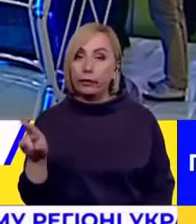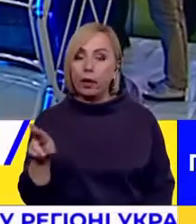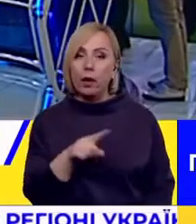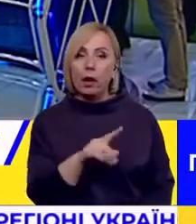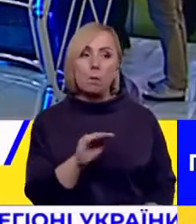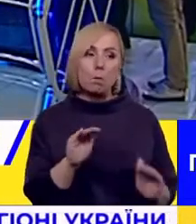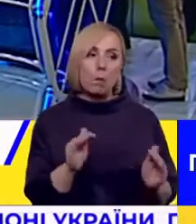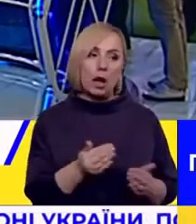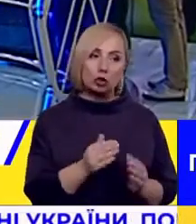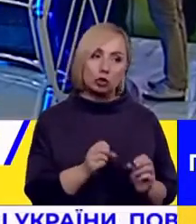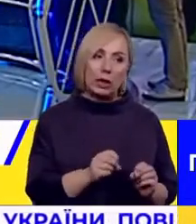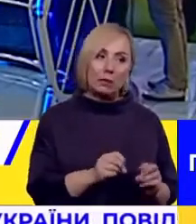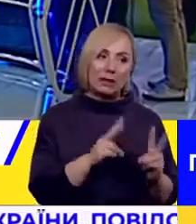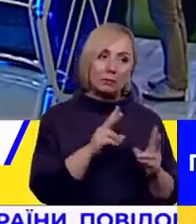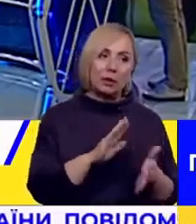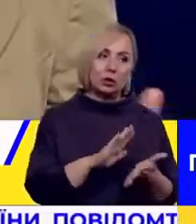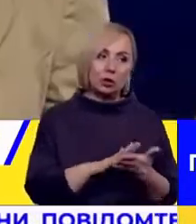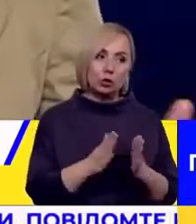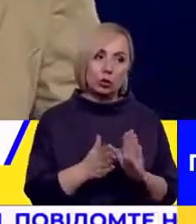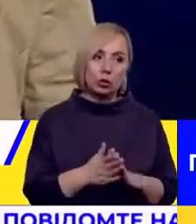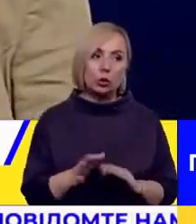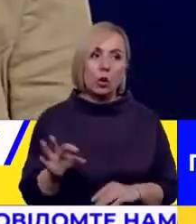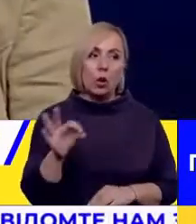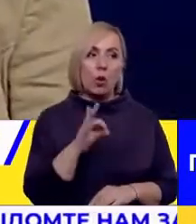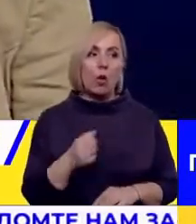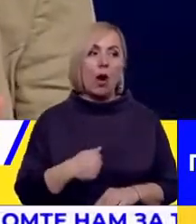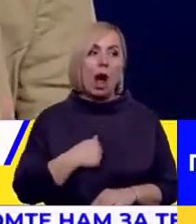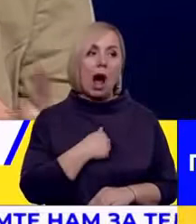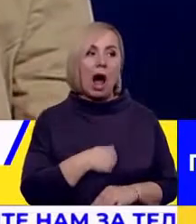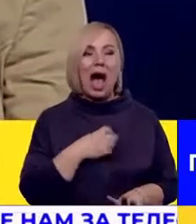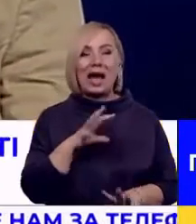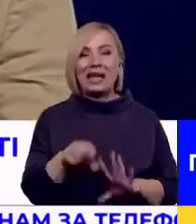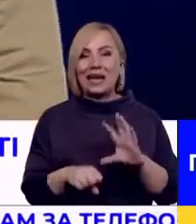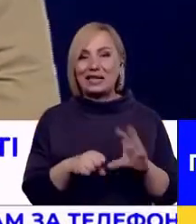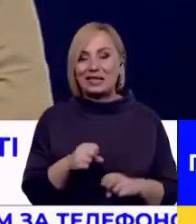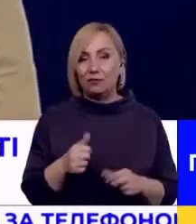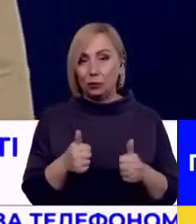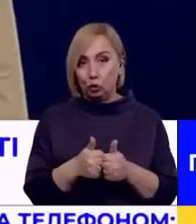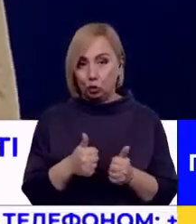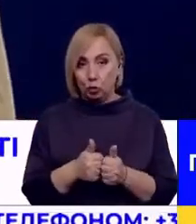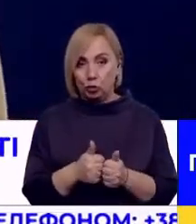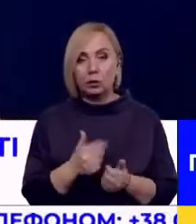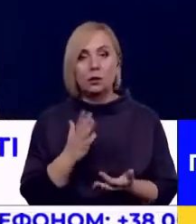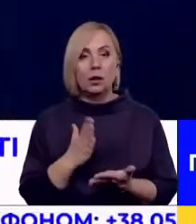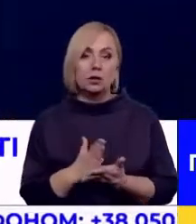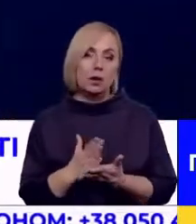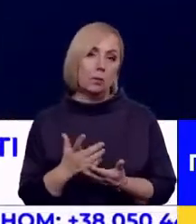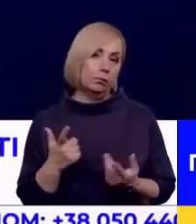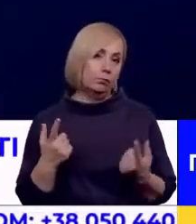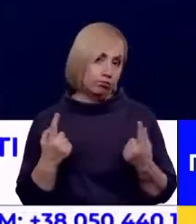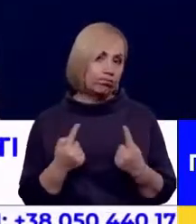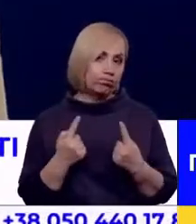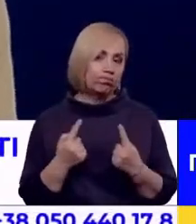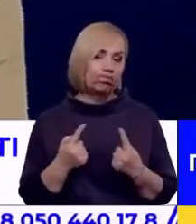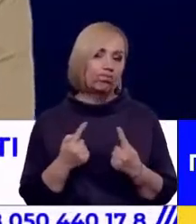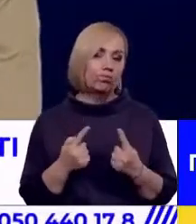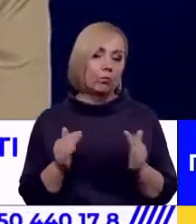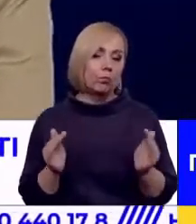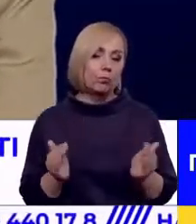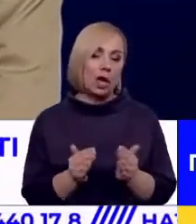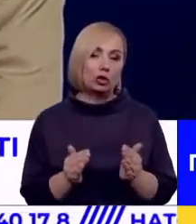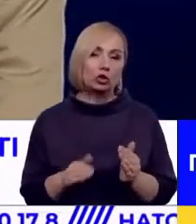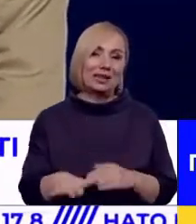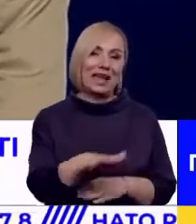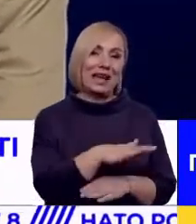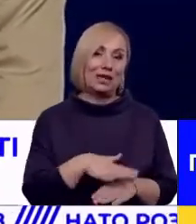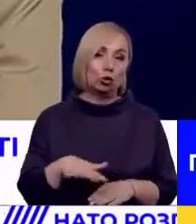небезпечній ситуації знаходяться з точки зору агресивного сусіда і які є набагато меншими по своїй території. Да?